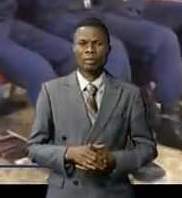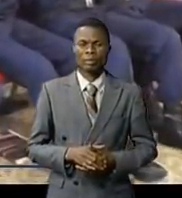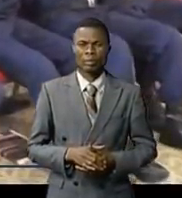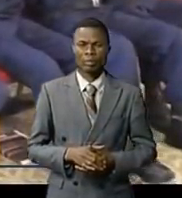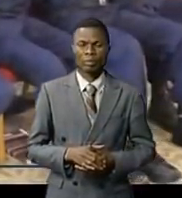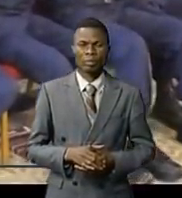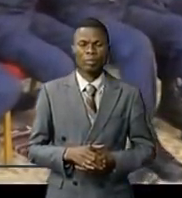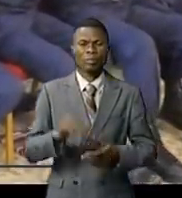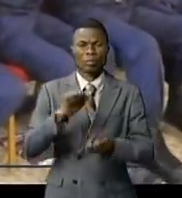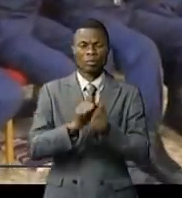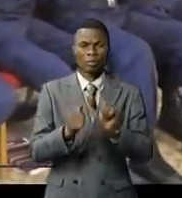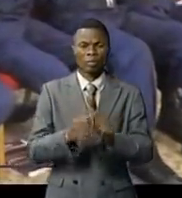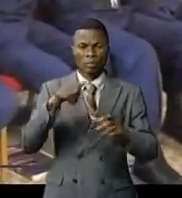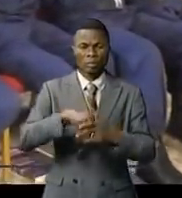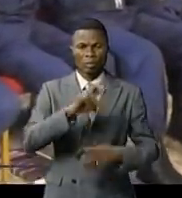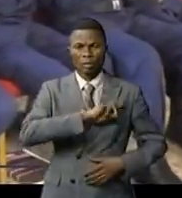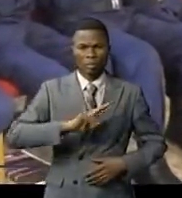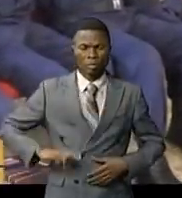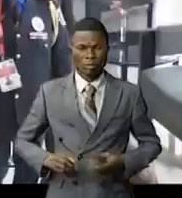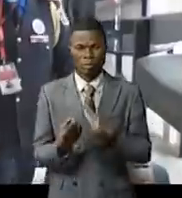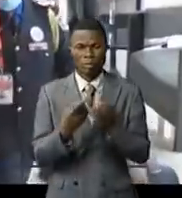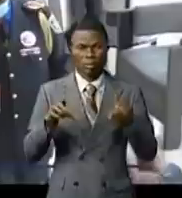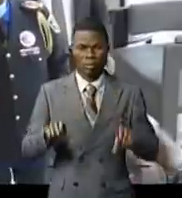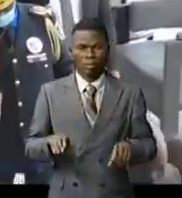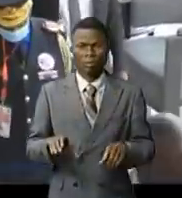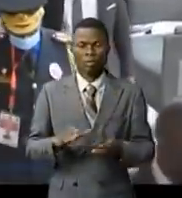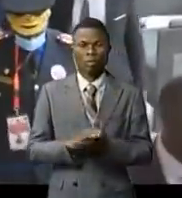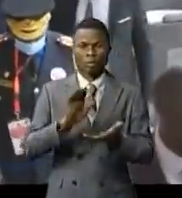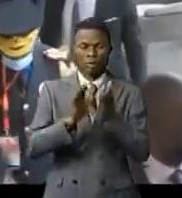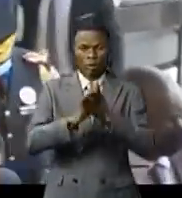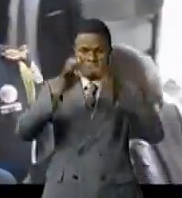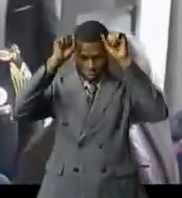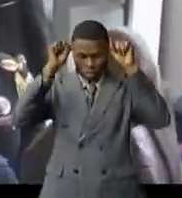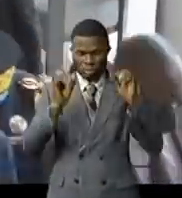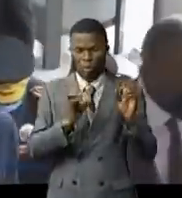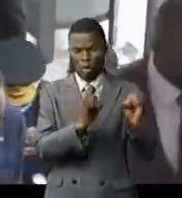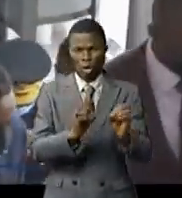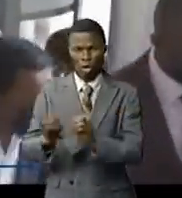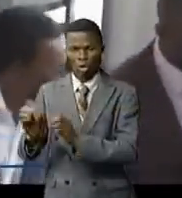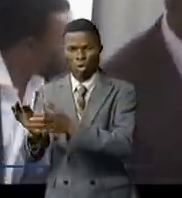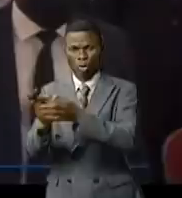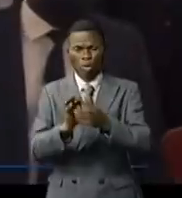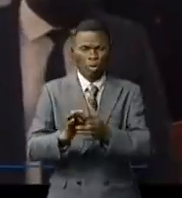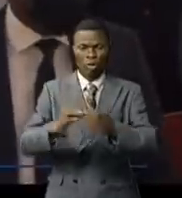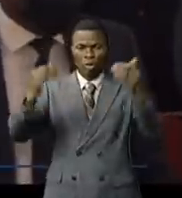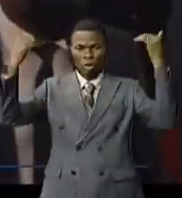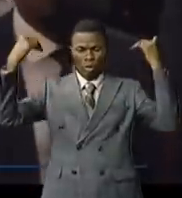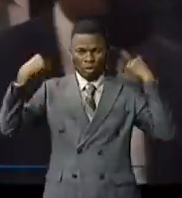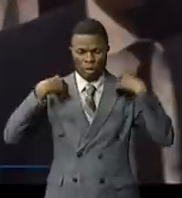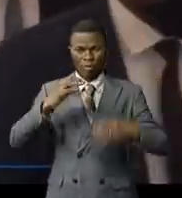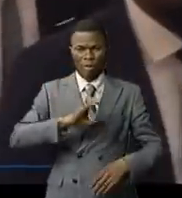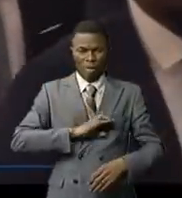C'est désormais à la République démocratique du Congo qui revient la présidence de l'Organisation de coopération des chefs de la police de l'Afrique de